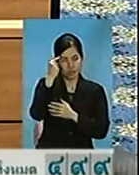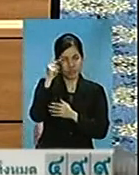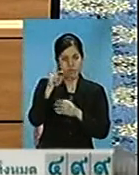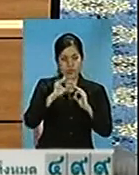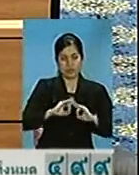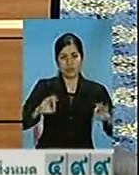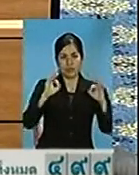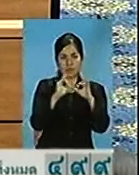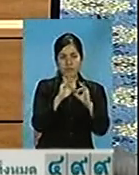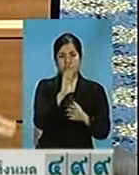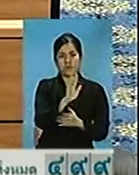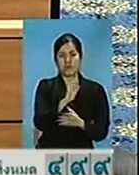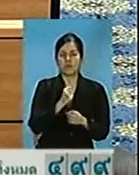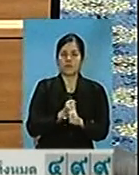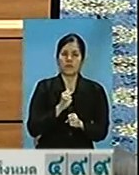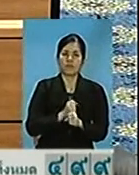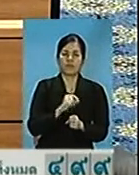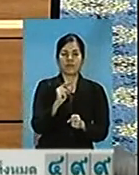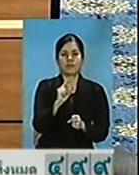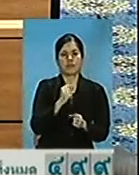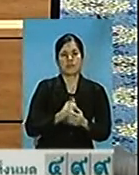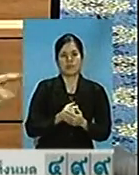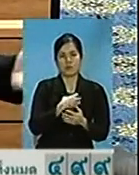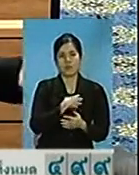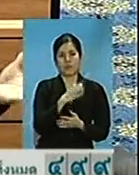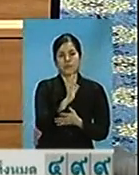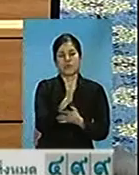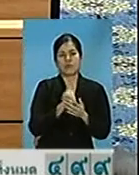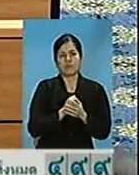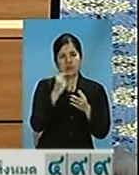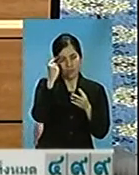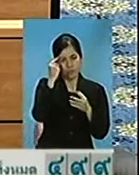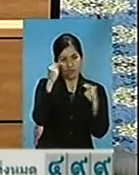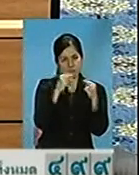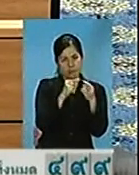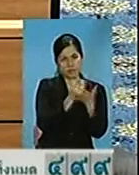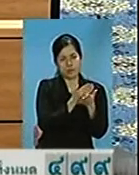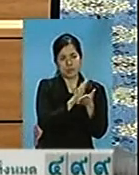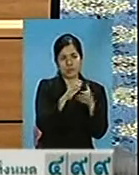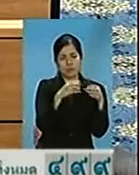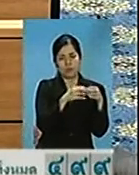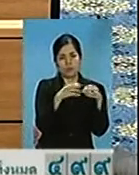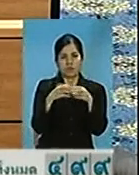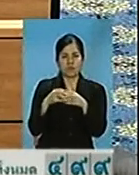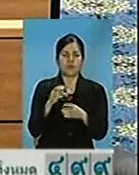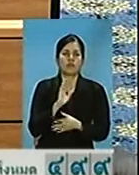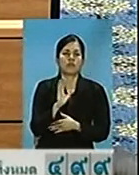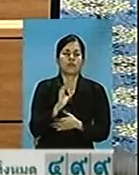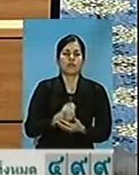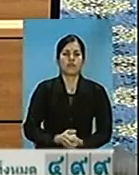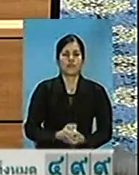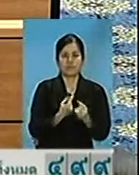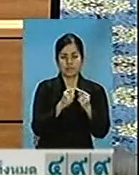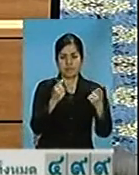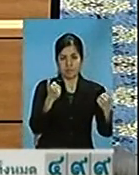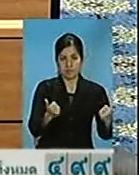ากันอยู่ที่ตรงไหนผมไม่อยากแบ่งเลยนะครับจริงๆท่านประธานผมอยากให้มันครบวงจรแต่วันนี้เนี่ยในม